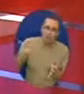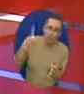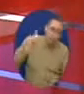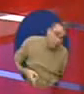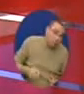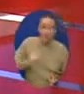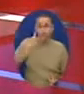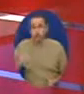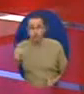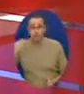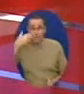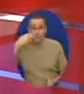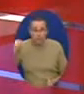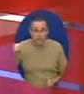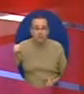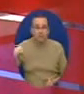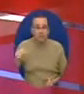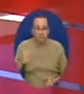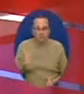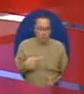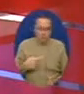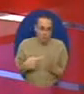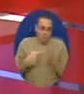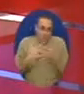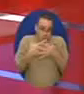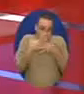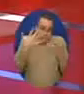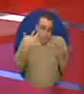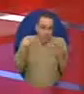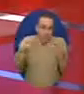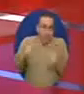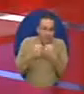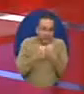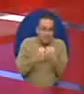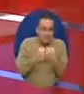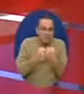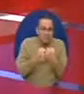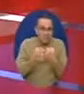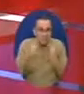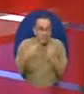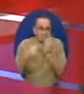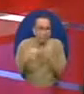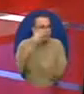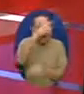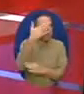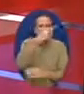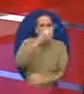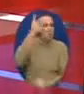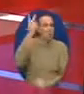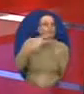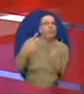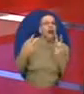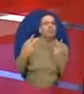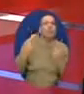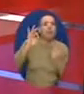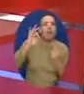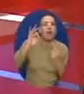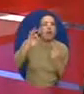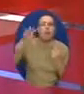הנחיצות של ההטבות הללו, נדמה שהמאבק הזה שוב לימד עד כמה המדינה לא ממש מבינה את החשיבות של הפריפריה,